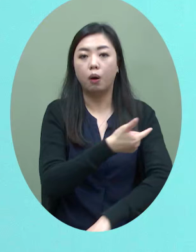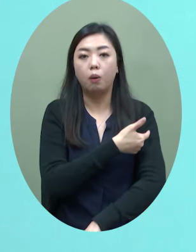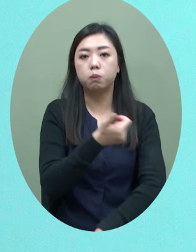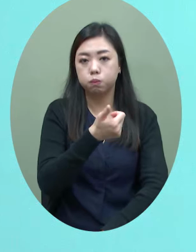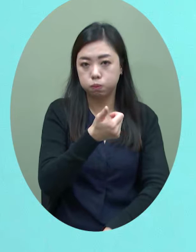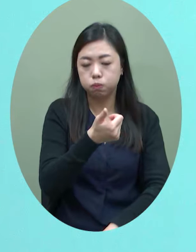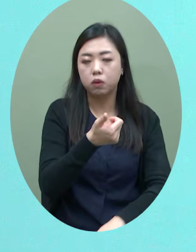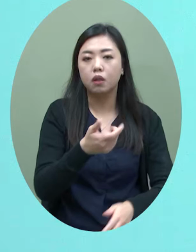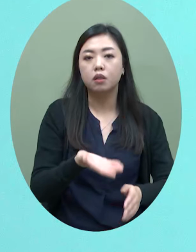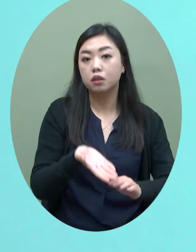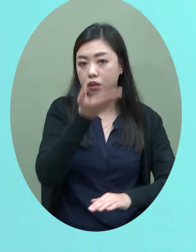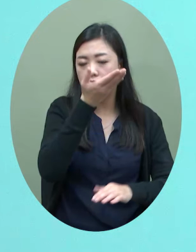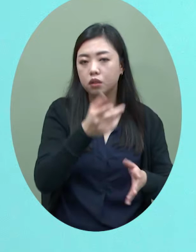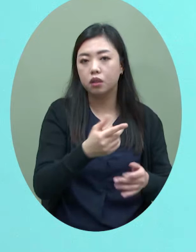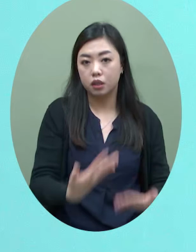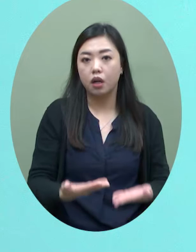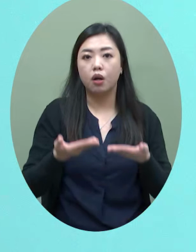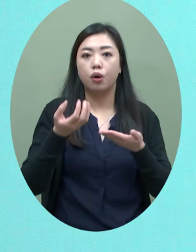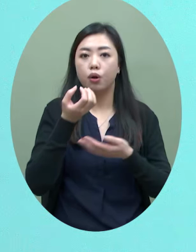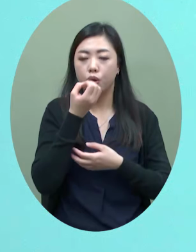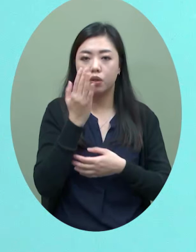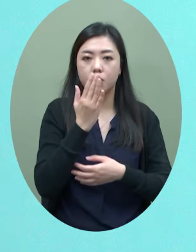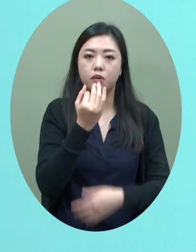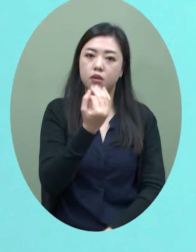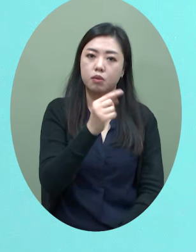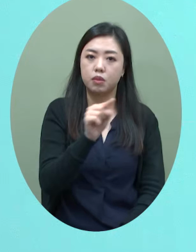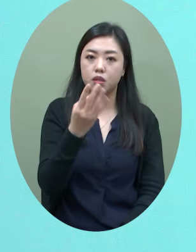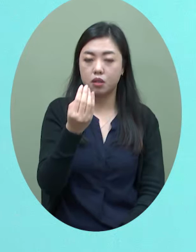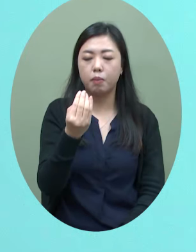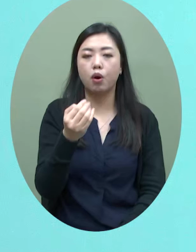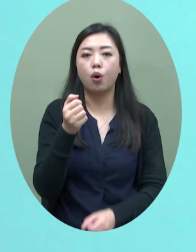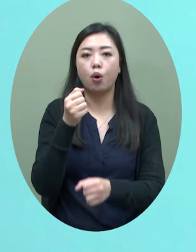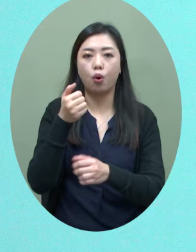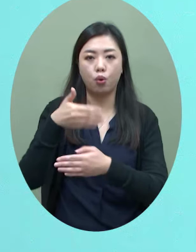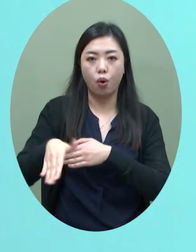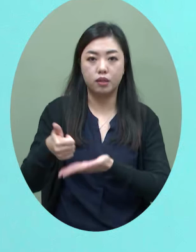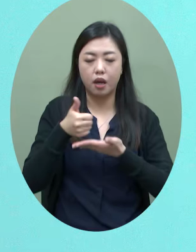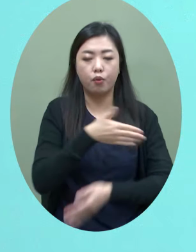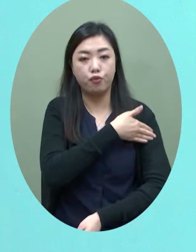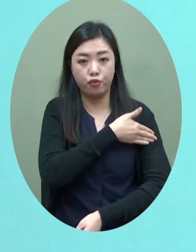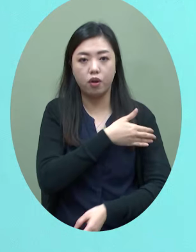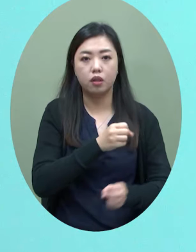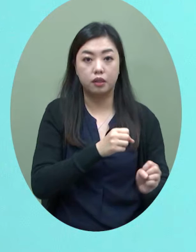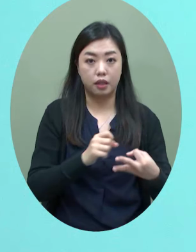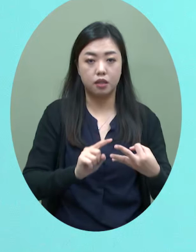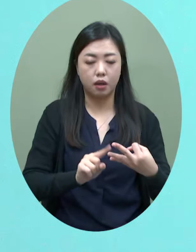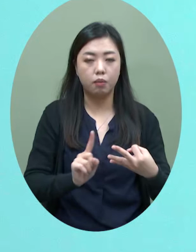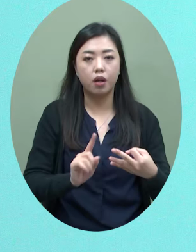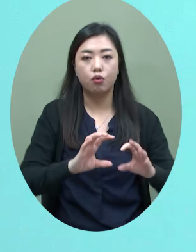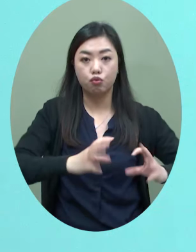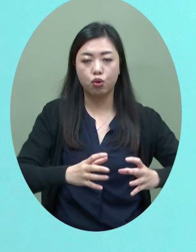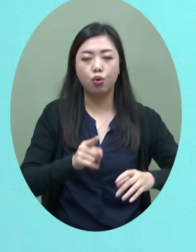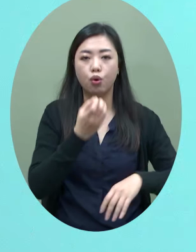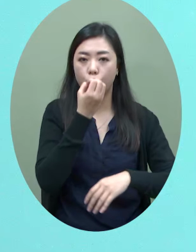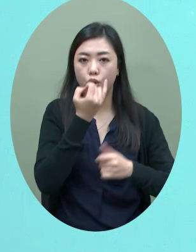另一類就是香港接近30-40萬的家庭的傭工，第三類就是香港